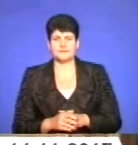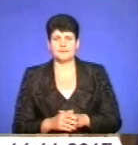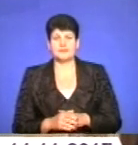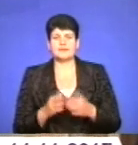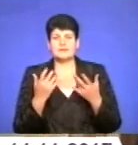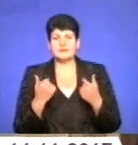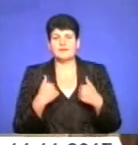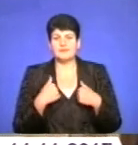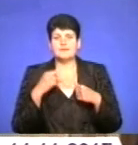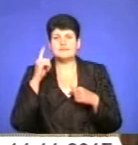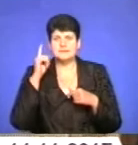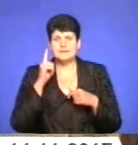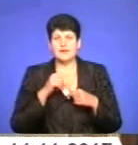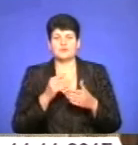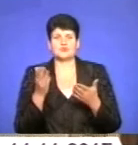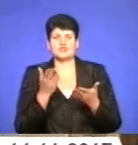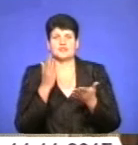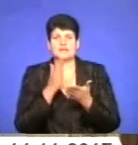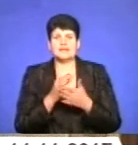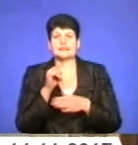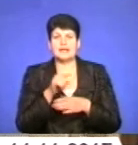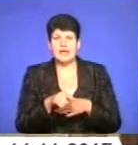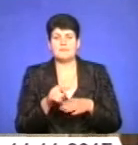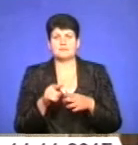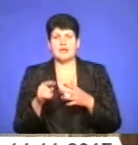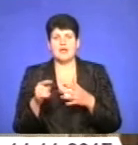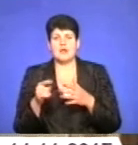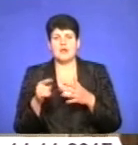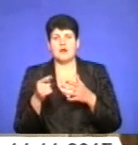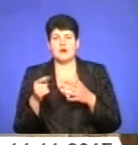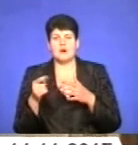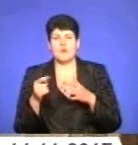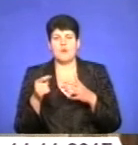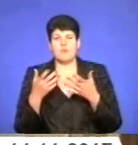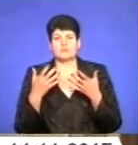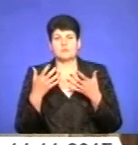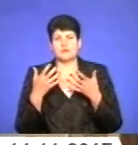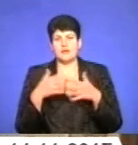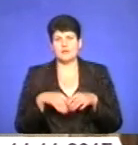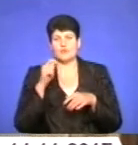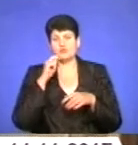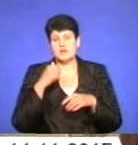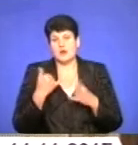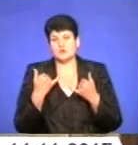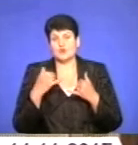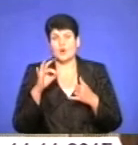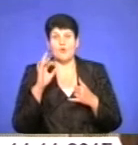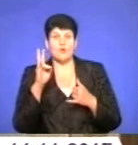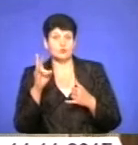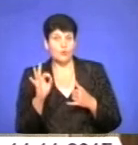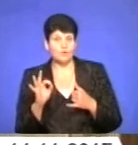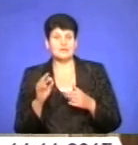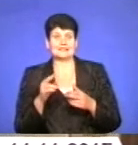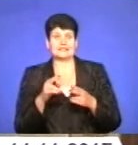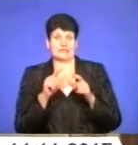Наскільки я знаю, я не знаю, чи є таке обладнання в Україні, і сьогодні онкодиспансер, я надіюся, тому що це досить